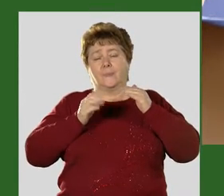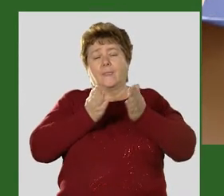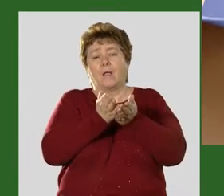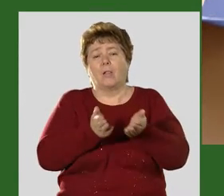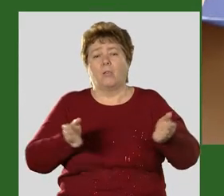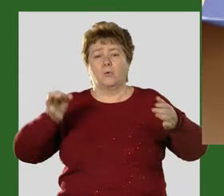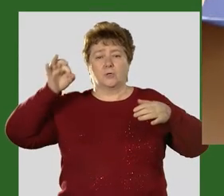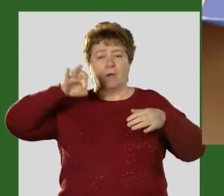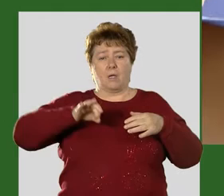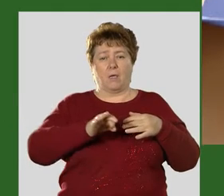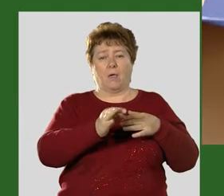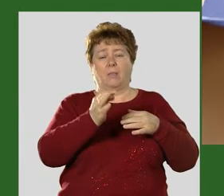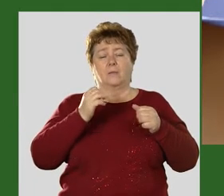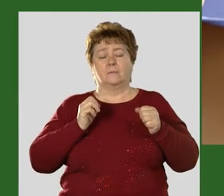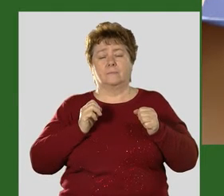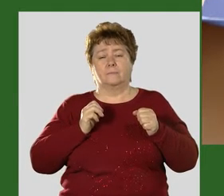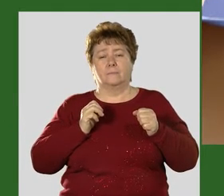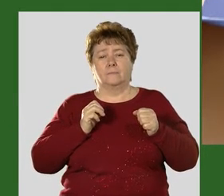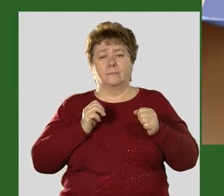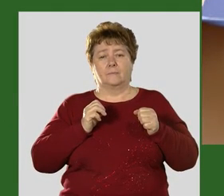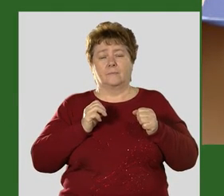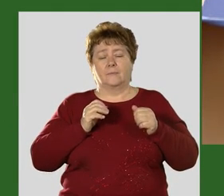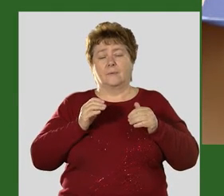ложе океана,